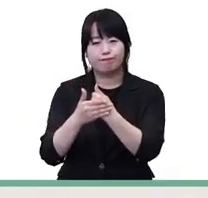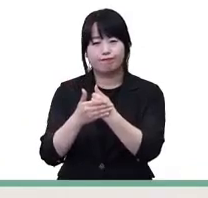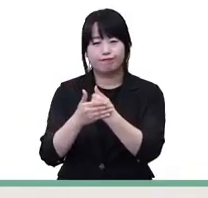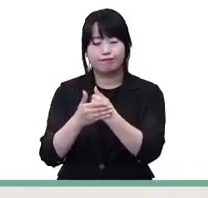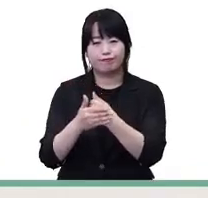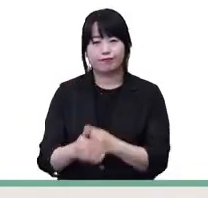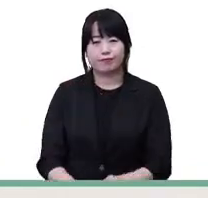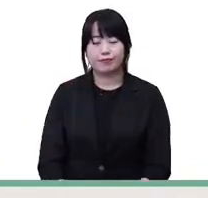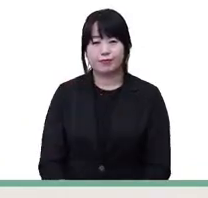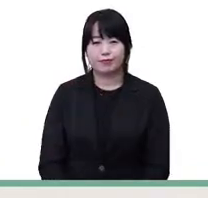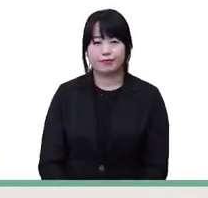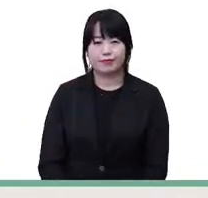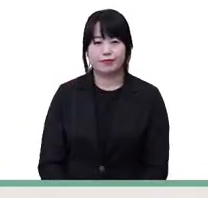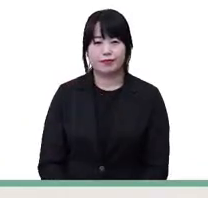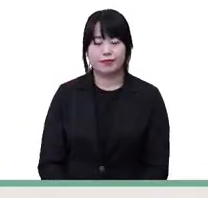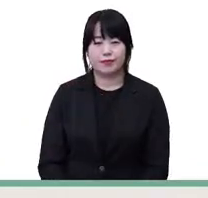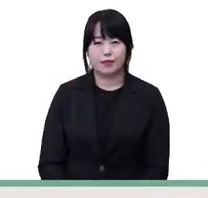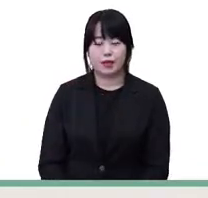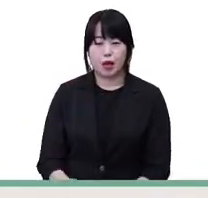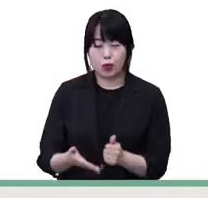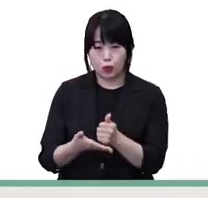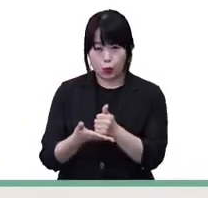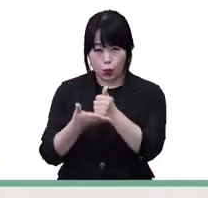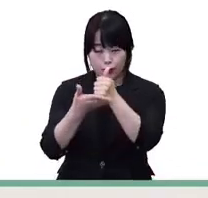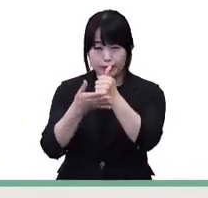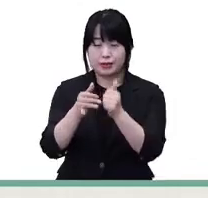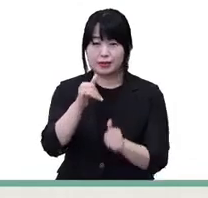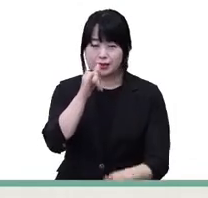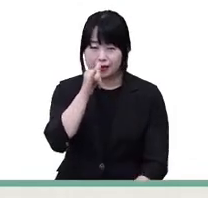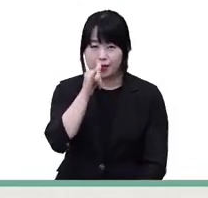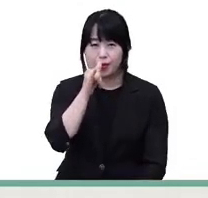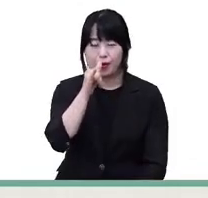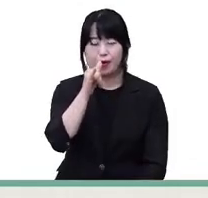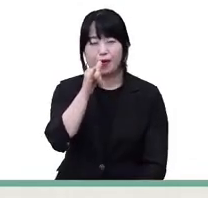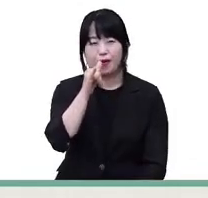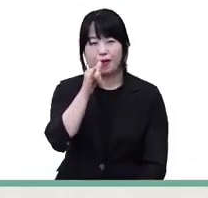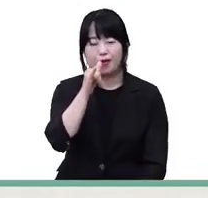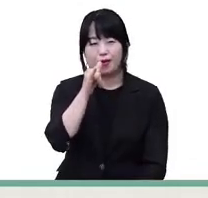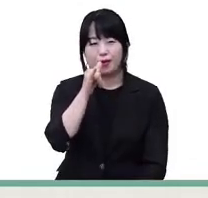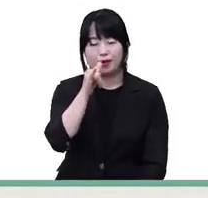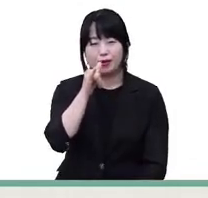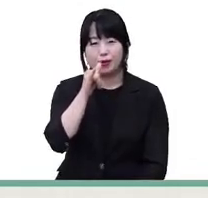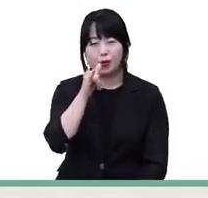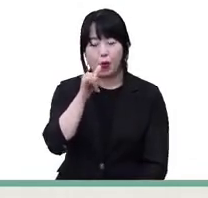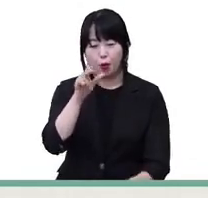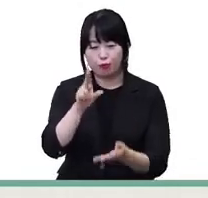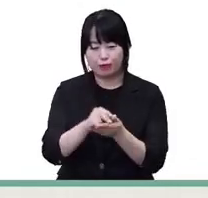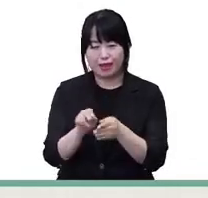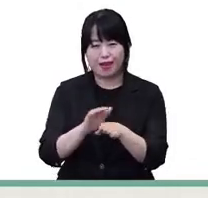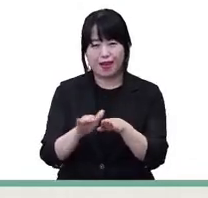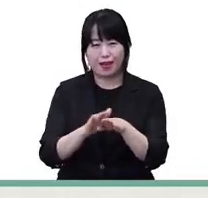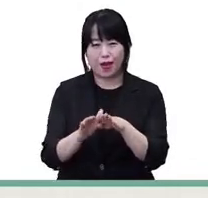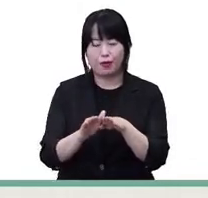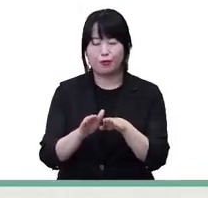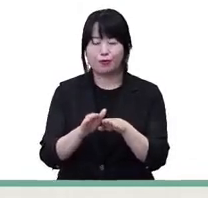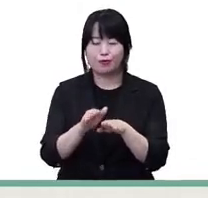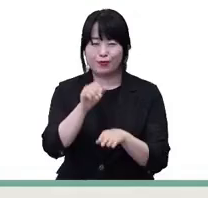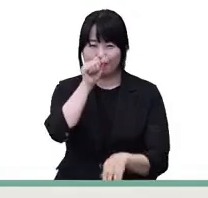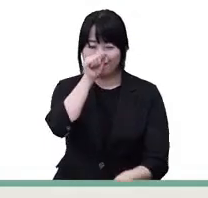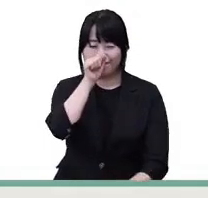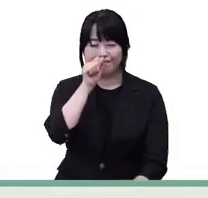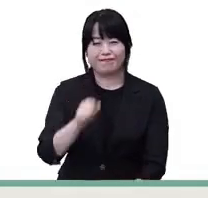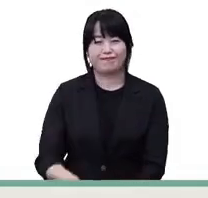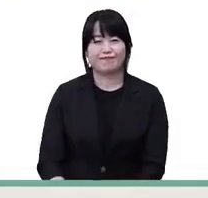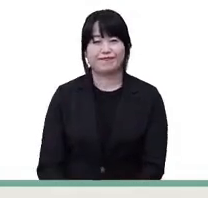부모님들이 서로서로 의지하면서 존중을 해주시면요. 훨씬 더 나은 그런 해결 방법을 갖게 되시는